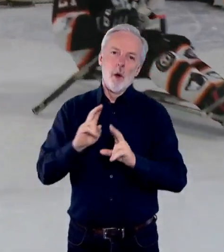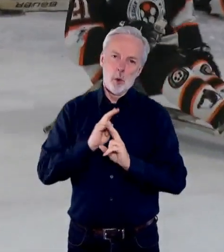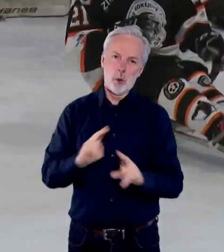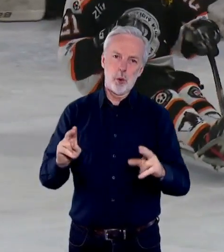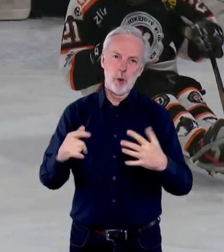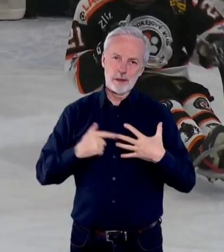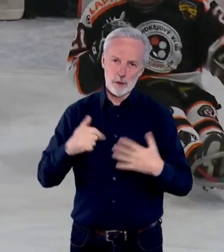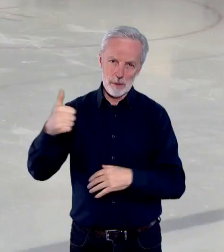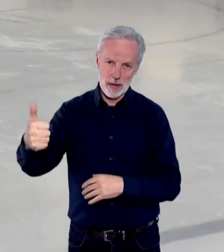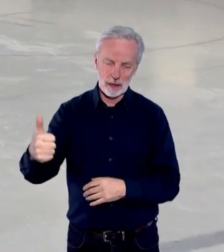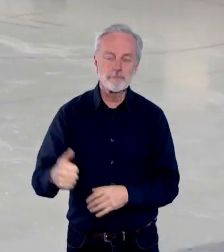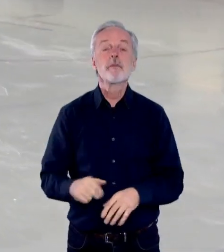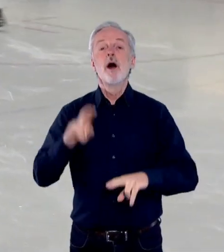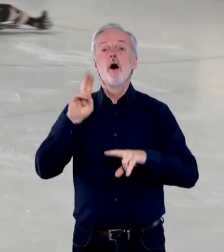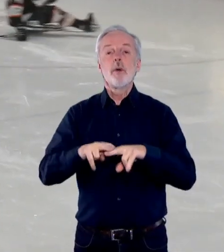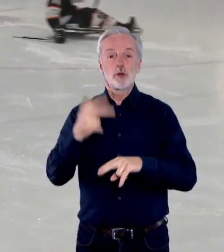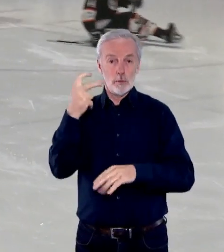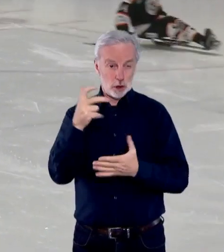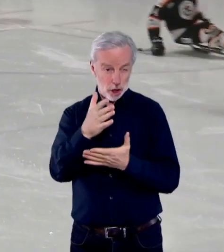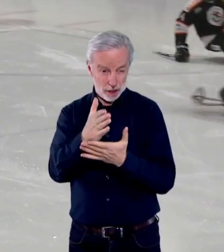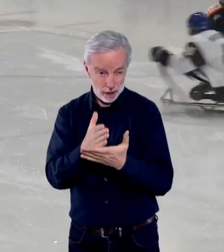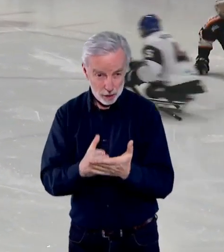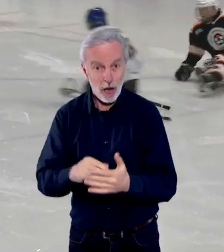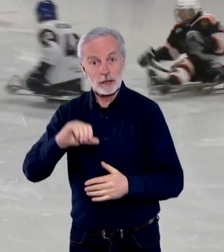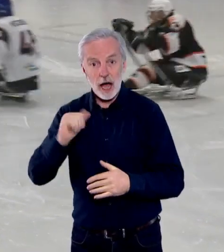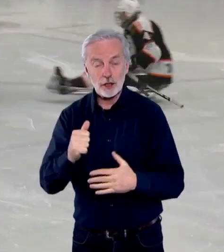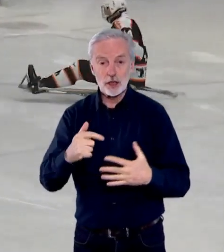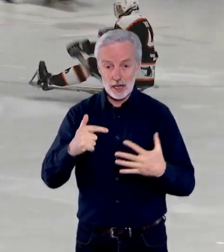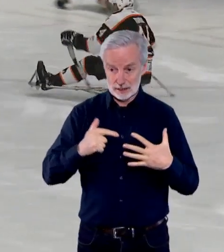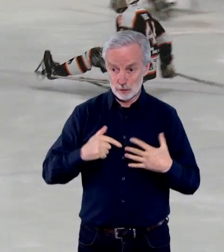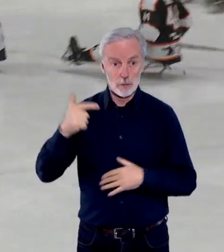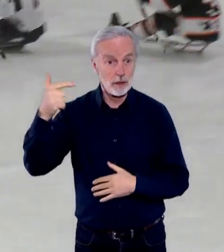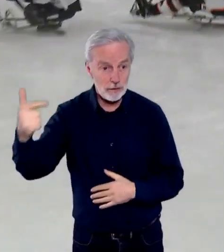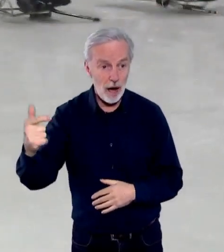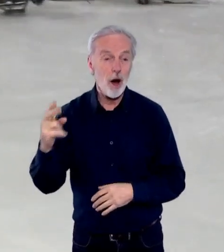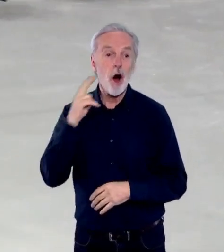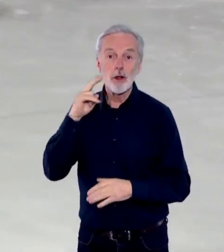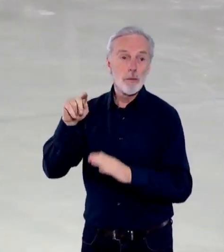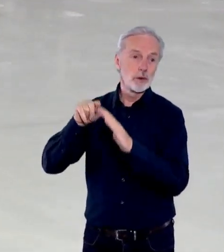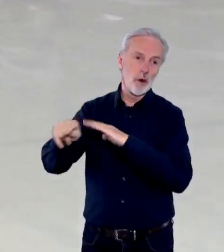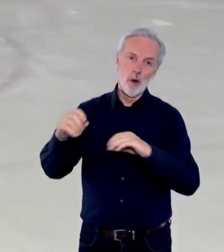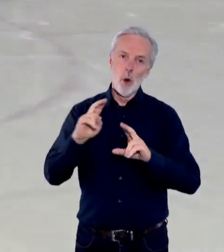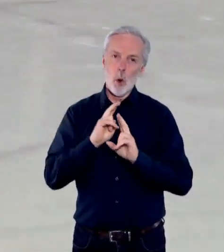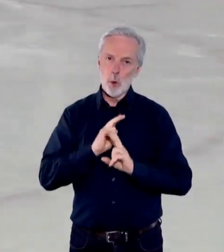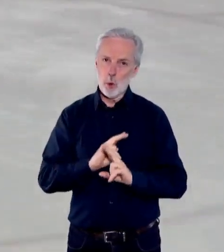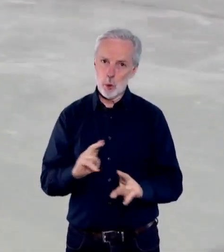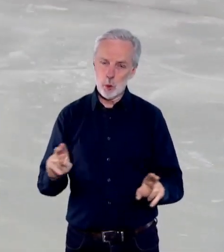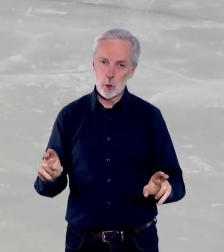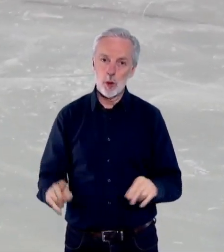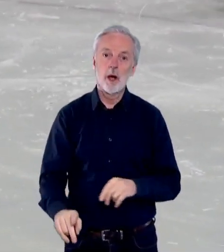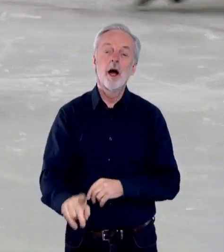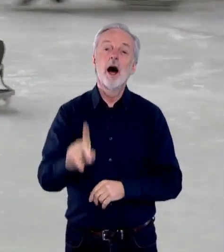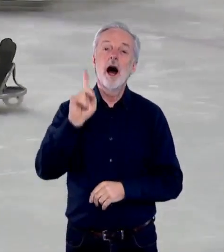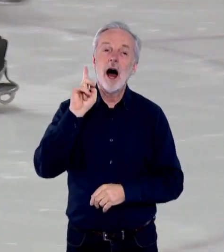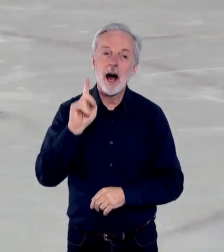Na začátku třetí třetiny sice snížil na 2-7 nejproduktivnější hráč Olomouce Radek Jedlička. Jenže